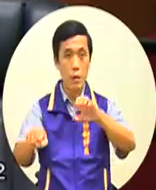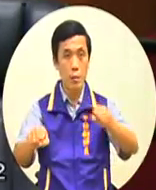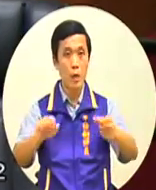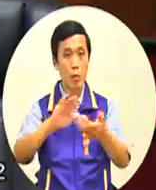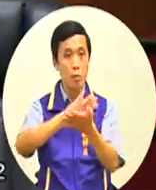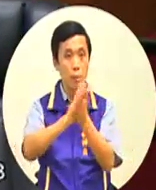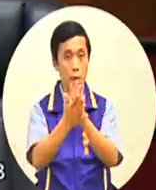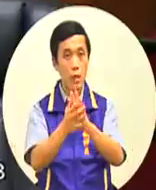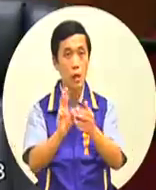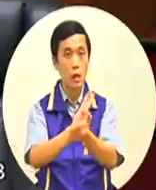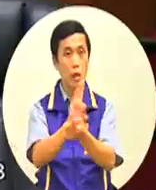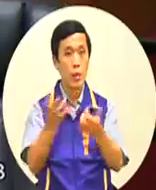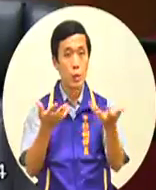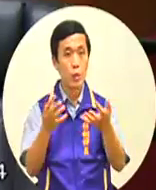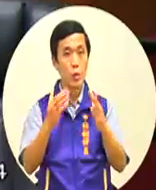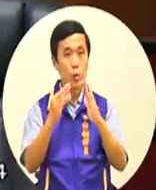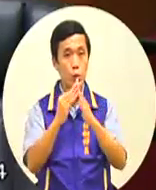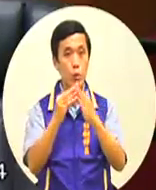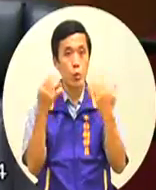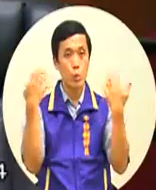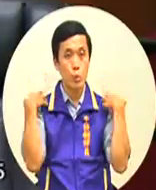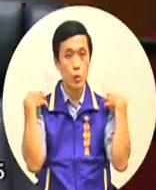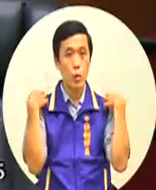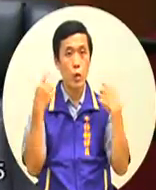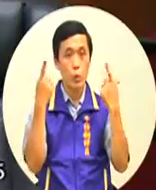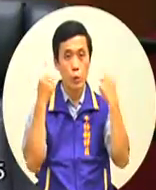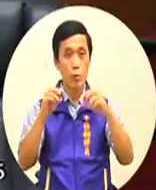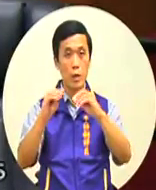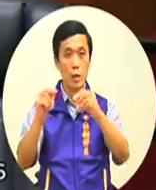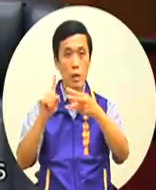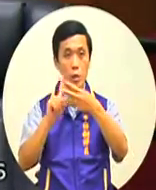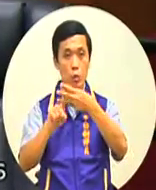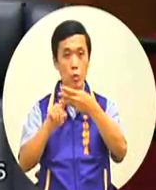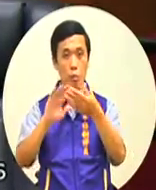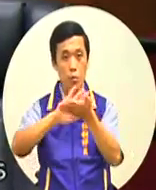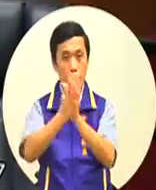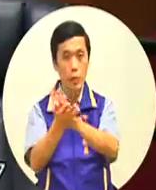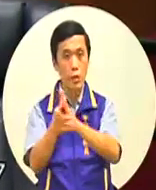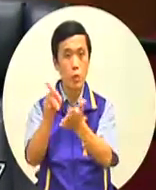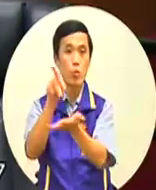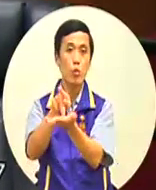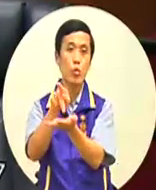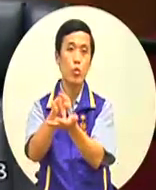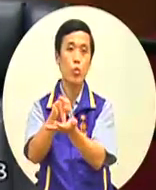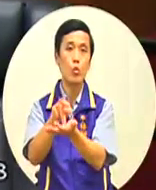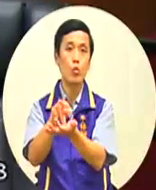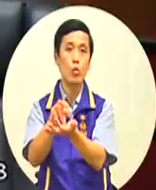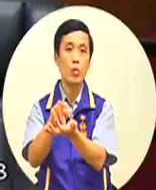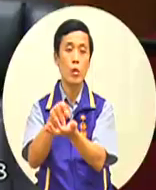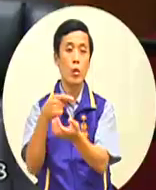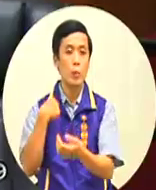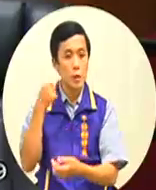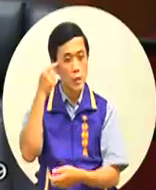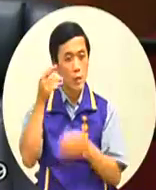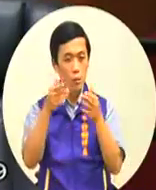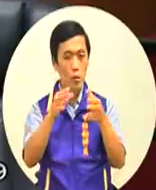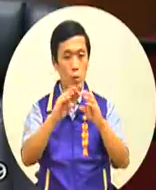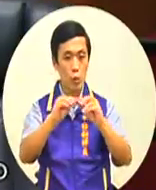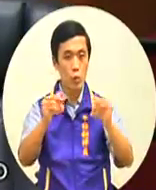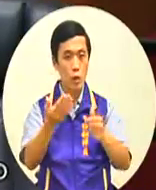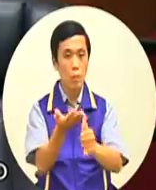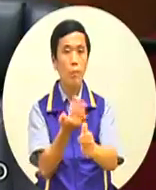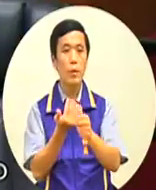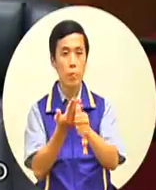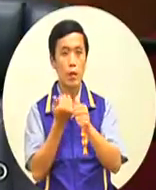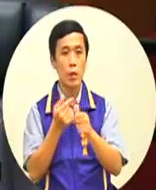地，啊，变成我们原来土地的地主变成是承租人，啊，我们想要要回这些土地，但是